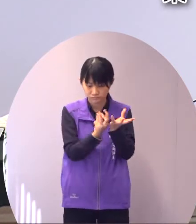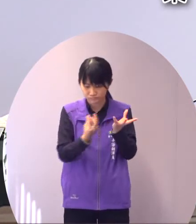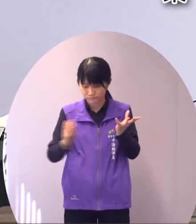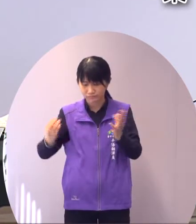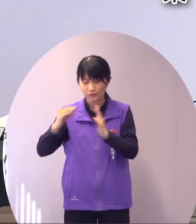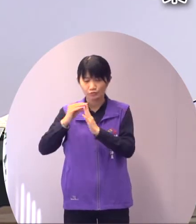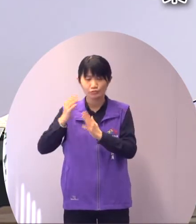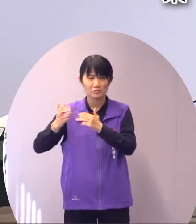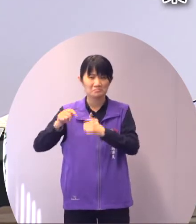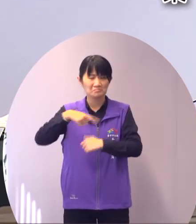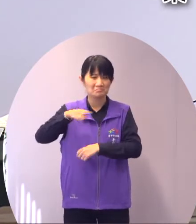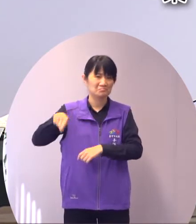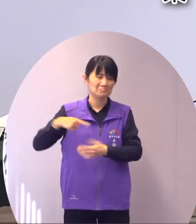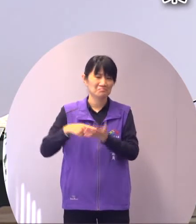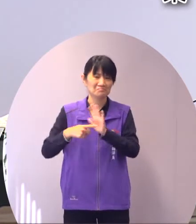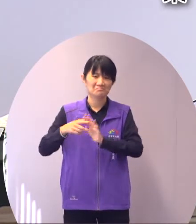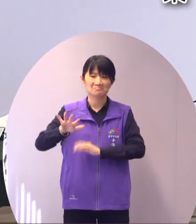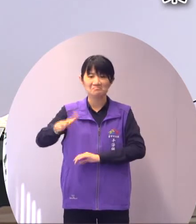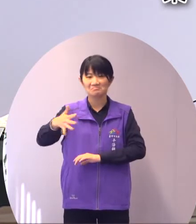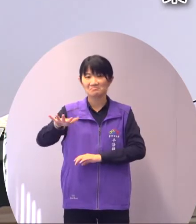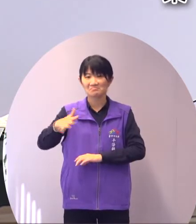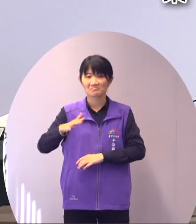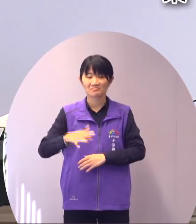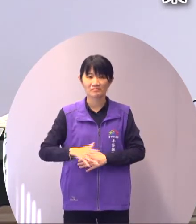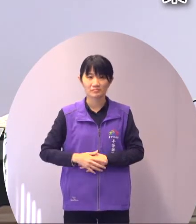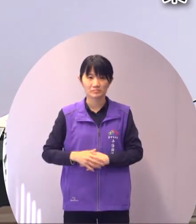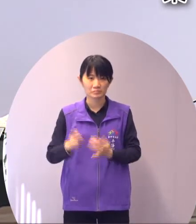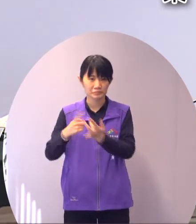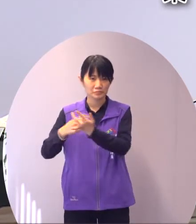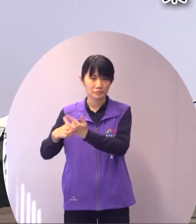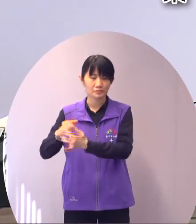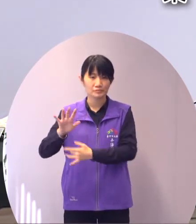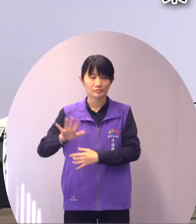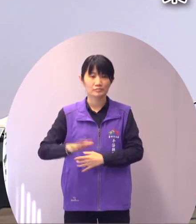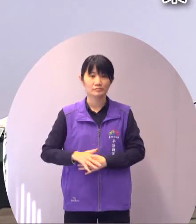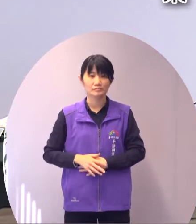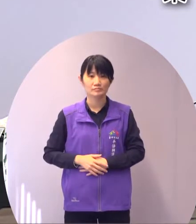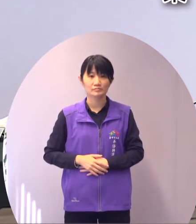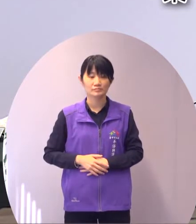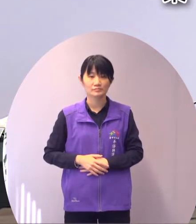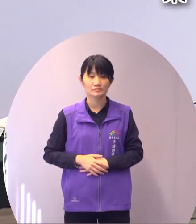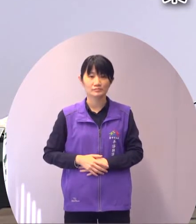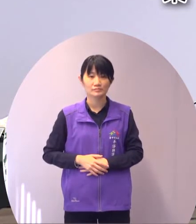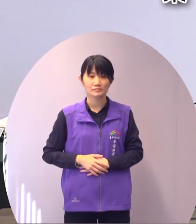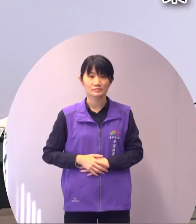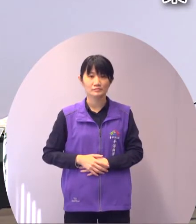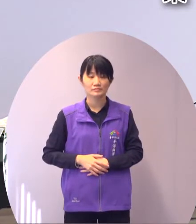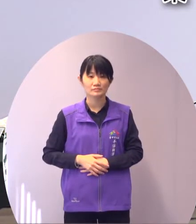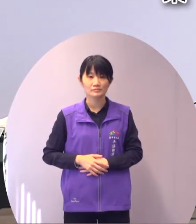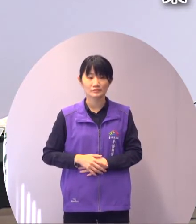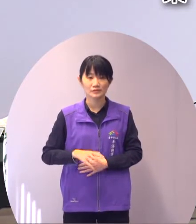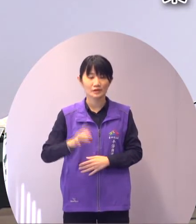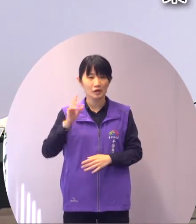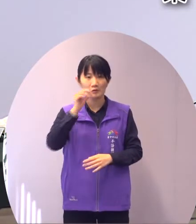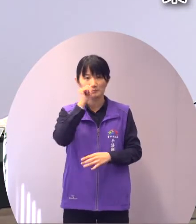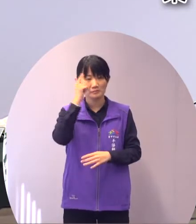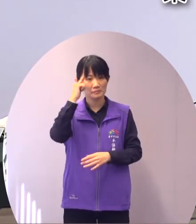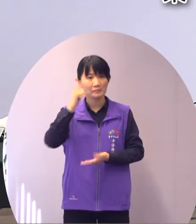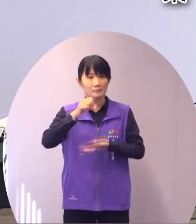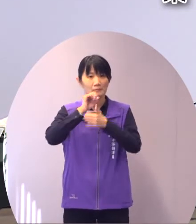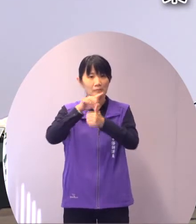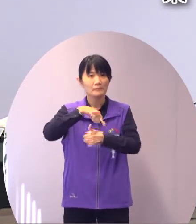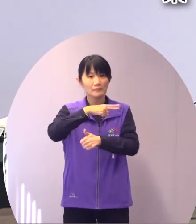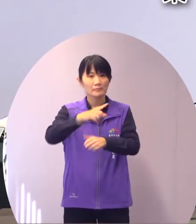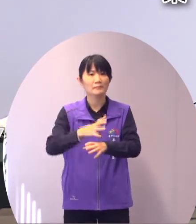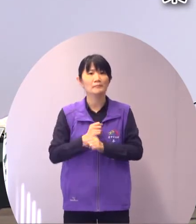差强人意哈，我这边就也请大家这个体谅解一下，我就会这就要提出来提醒大家